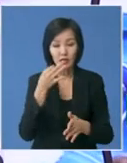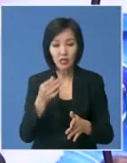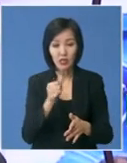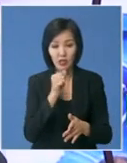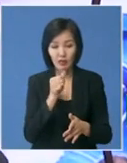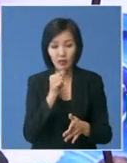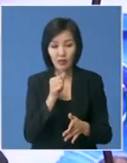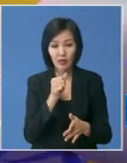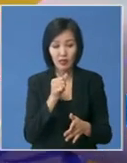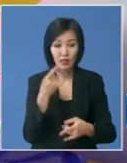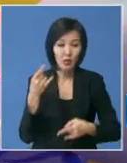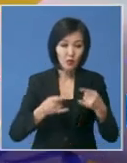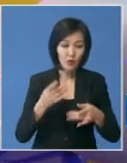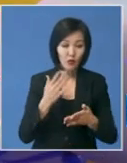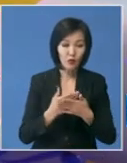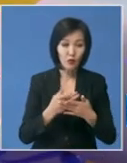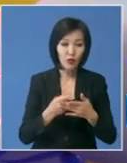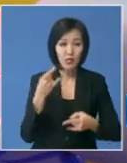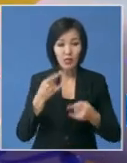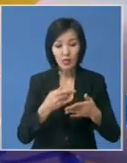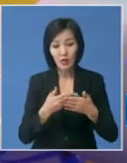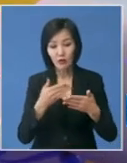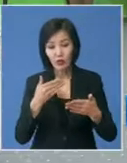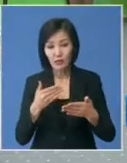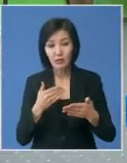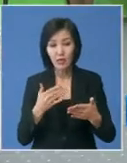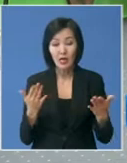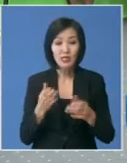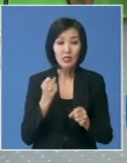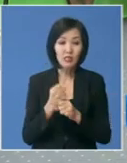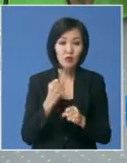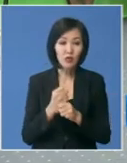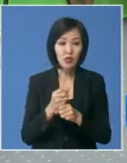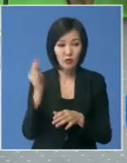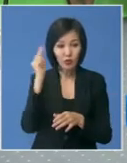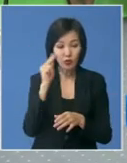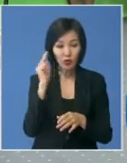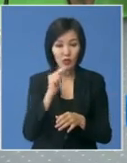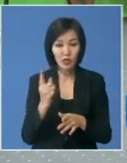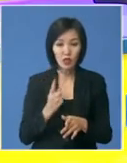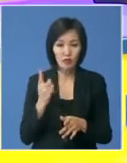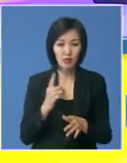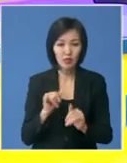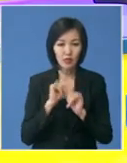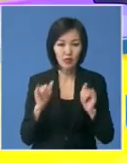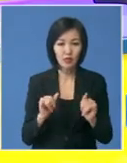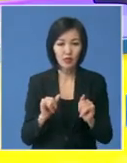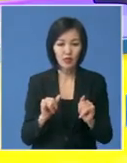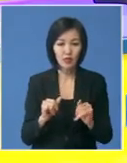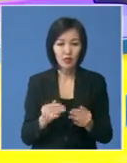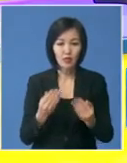айналмақ. Өйткені телекөрермен алдында өзін қалай ұстау керектігін осында меңгереді. Әрі шеберлігін шыңдайды. Дәл осы